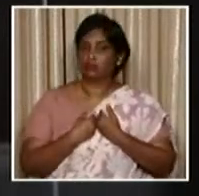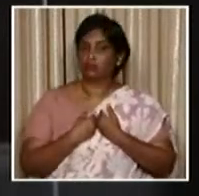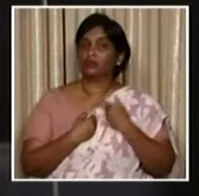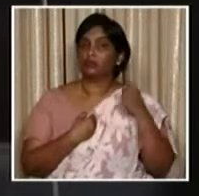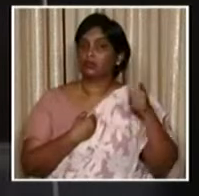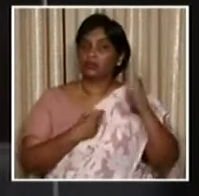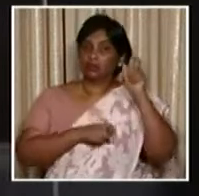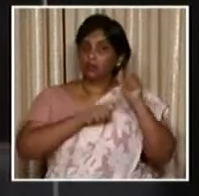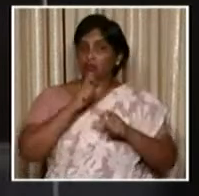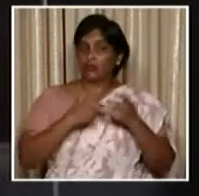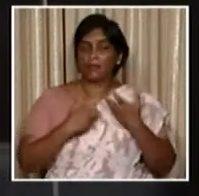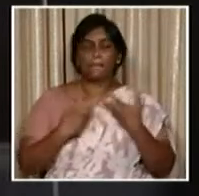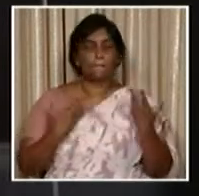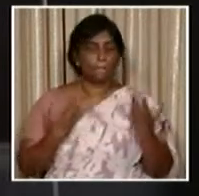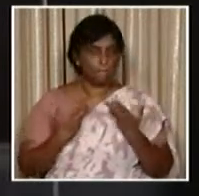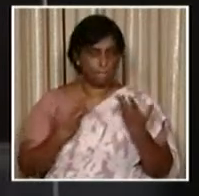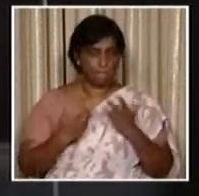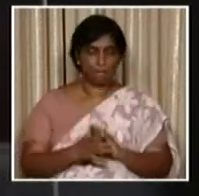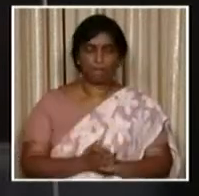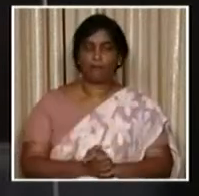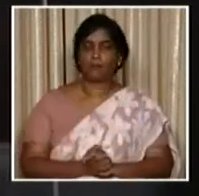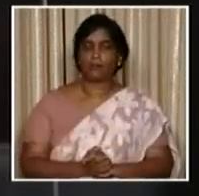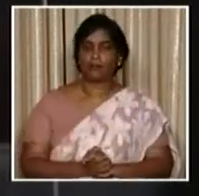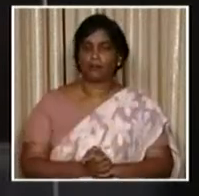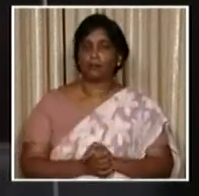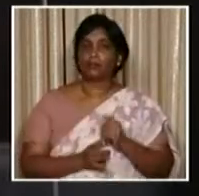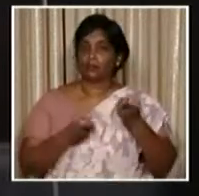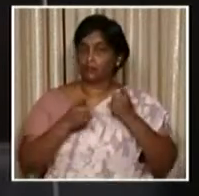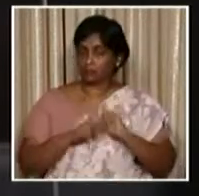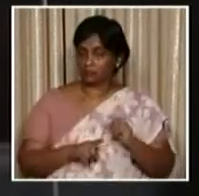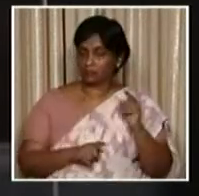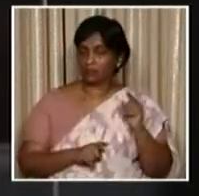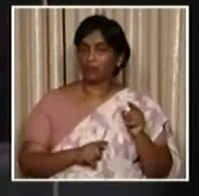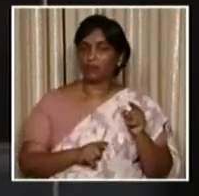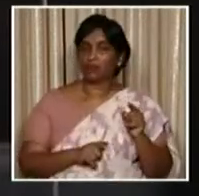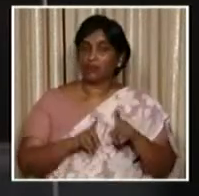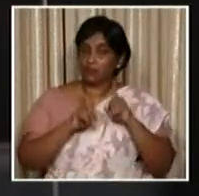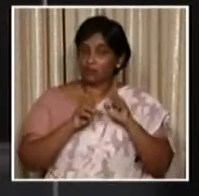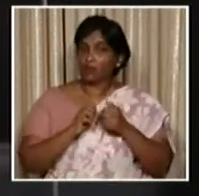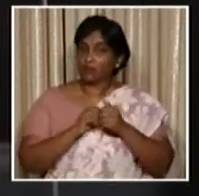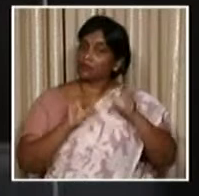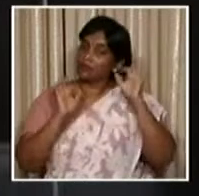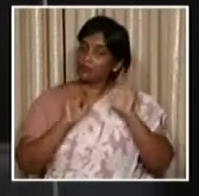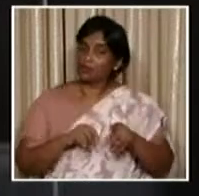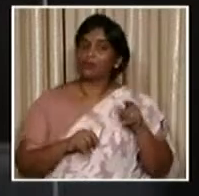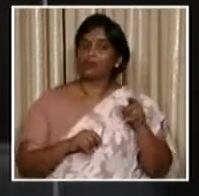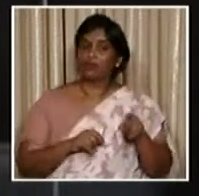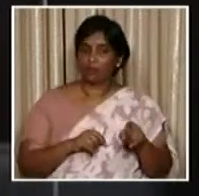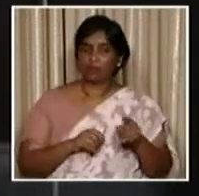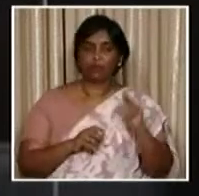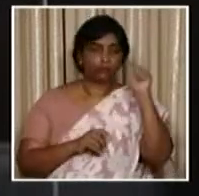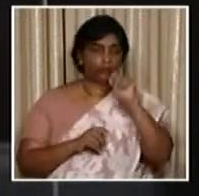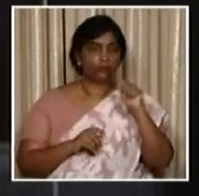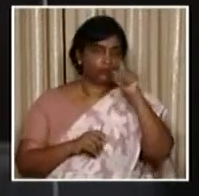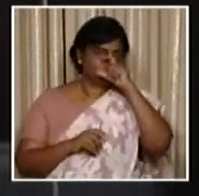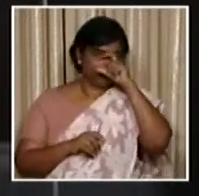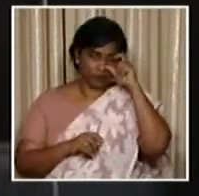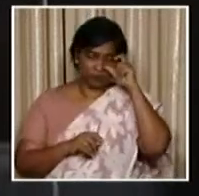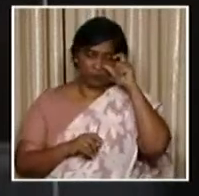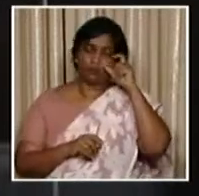ia dal nildari interneti una. Ilangat eh makkaran ni netu, Maitri Pala